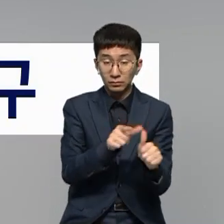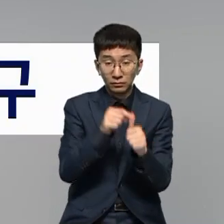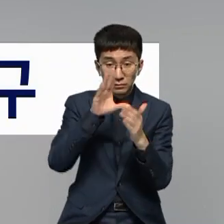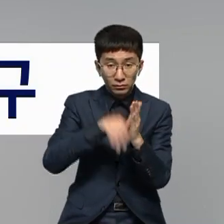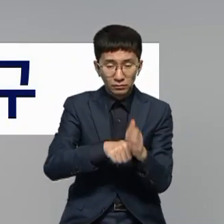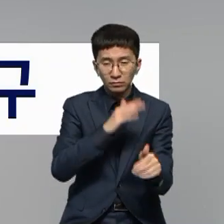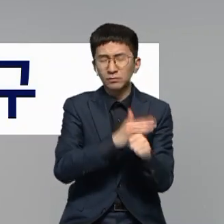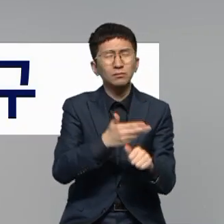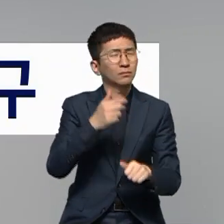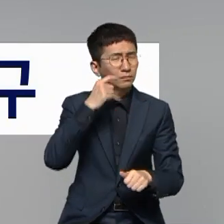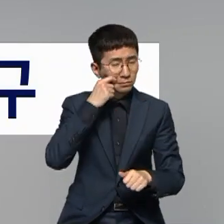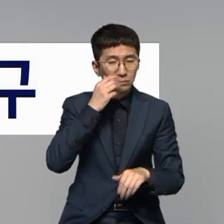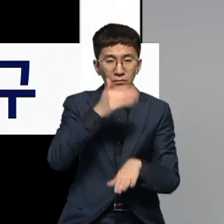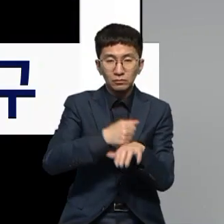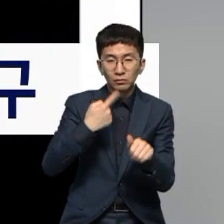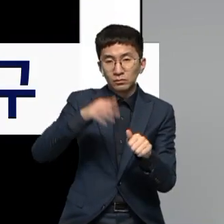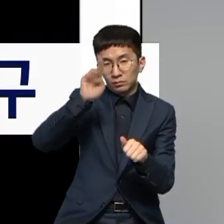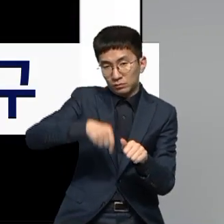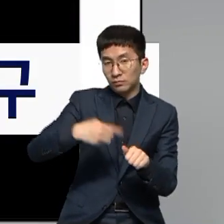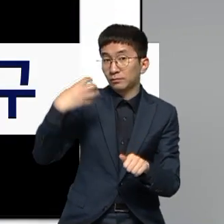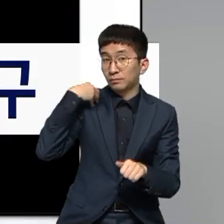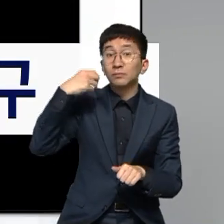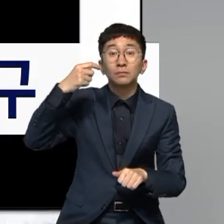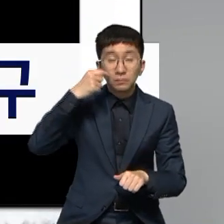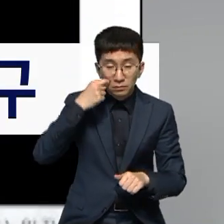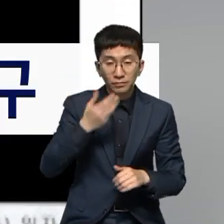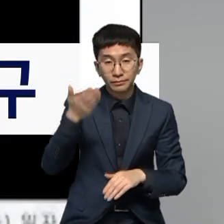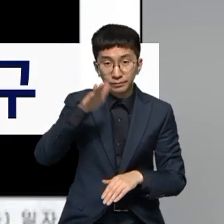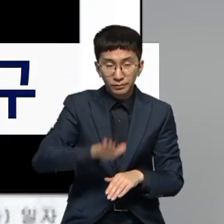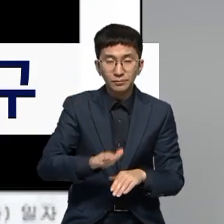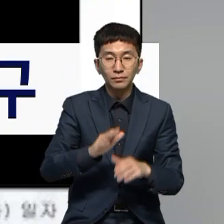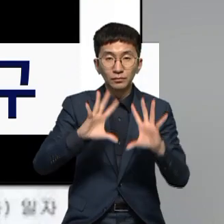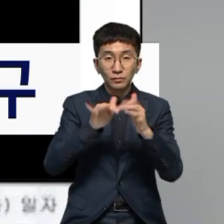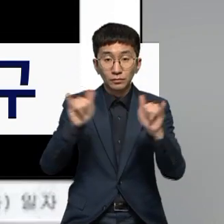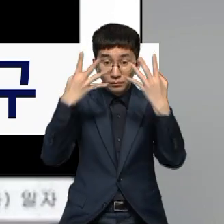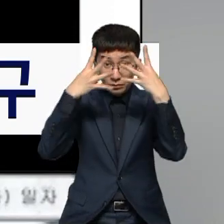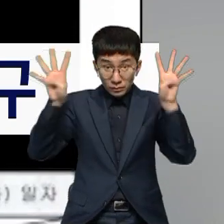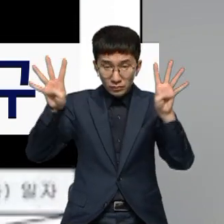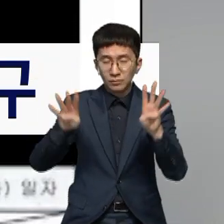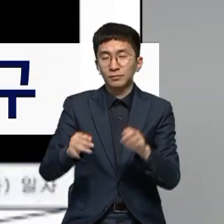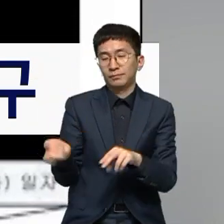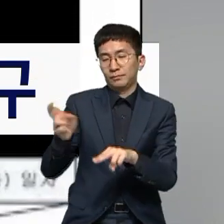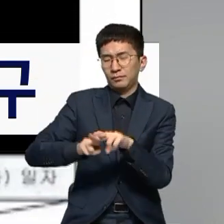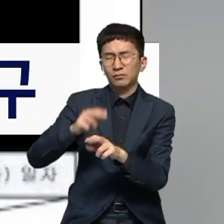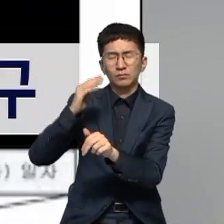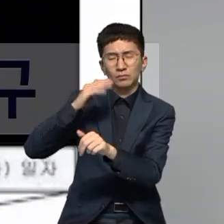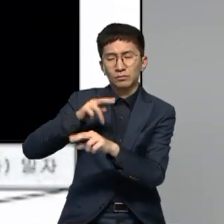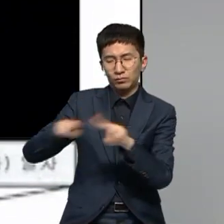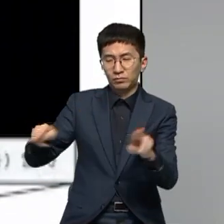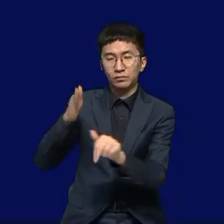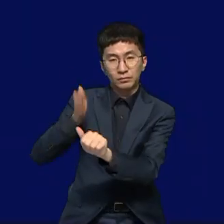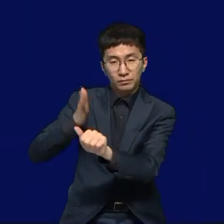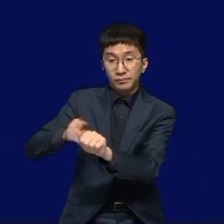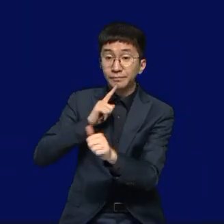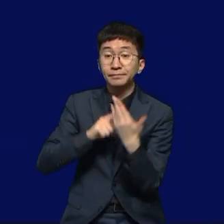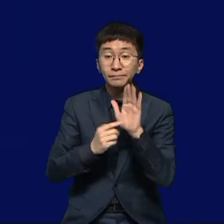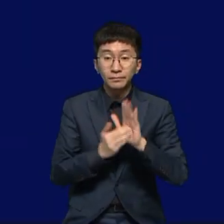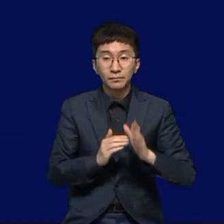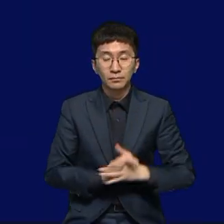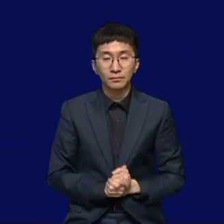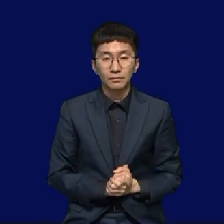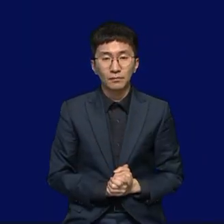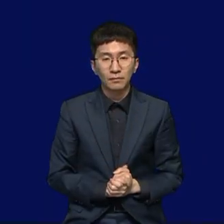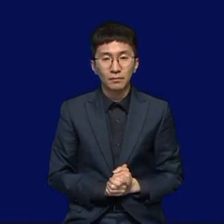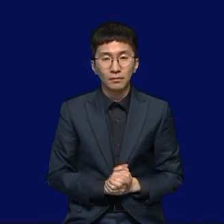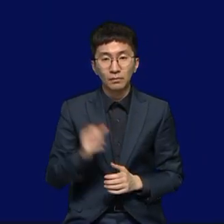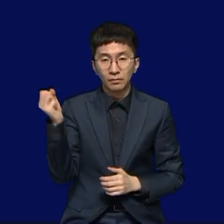조항이 없어 교육부가 나설 수는 없지만 사실상 국민대에 임용 취소를 요구한 겁니다.